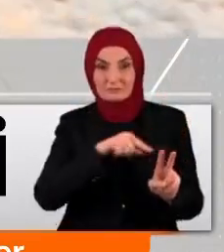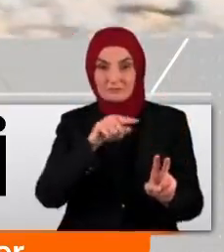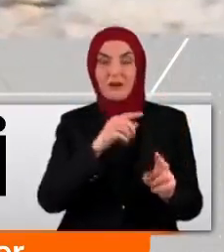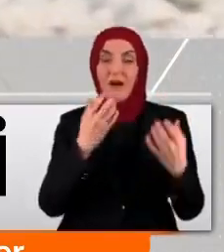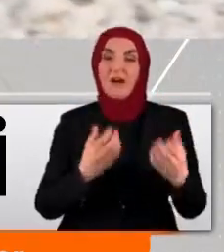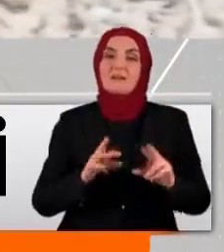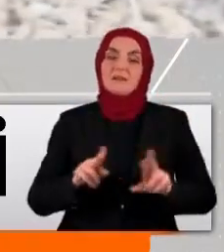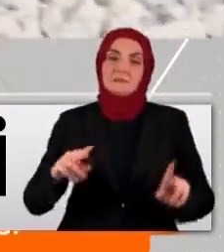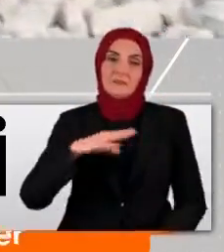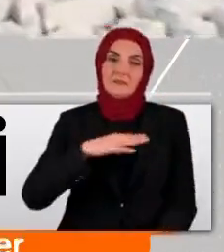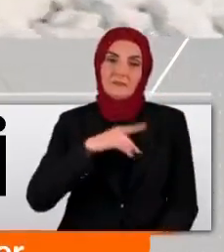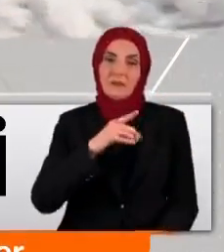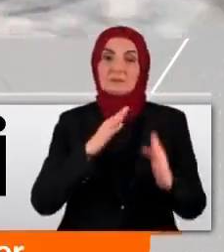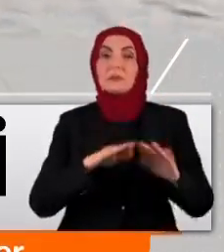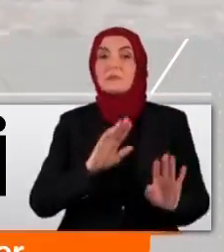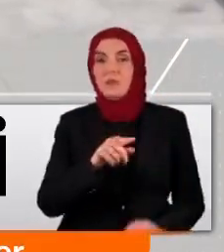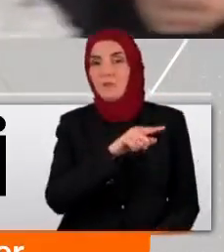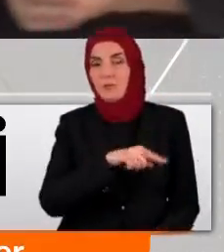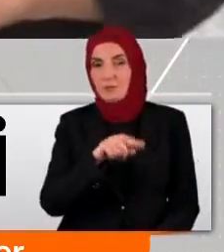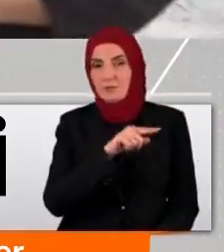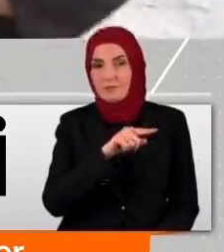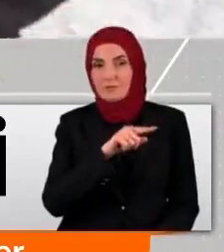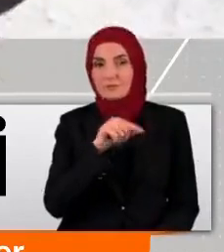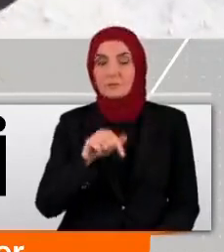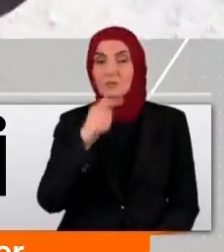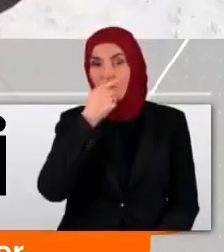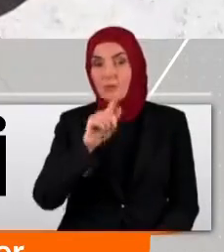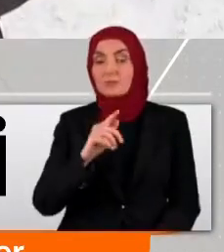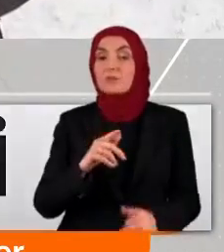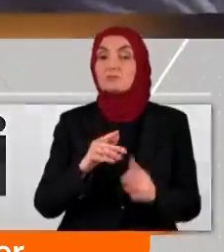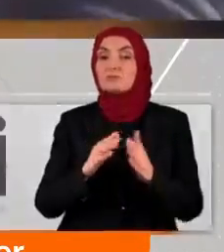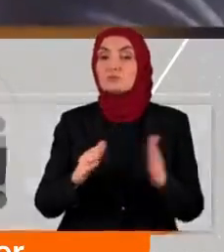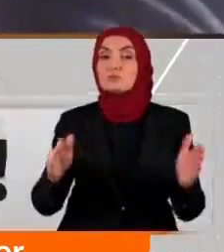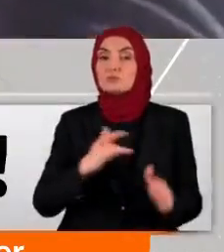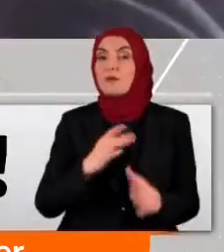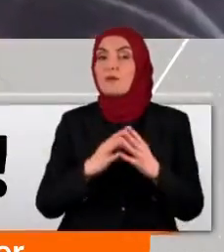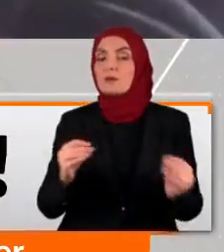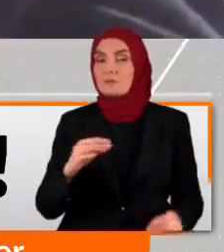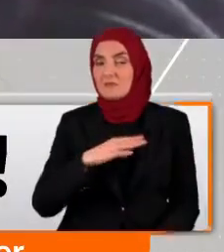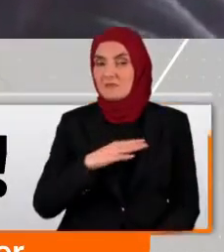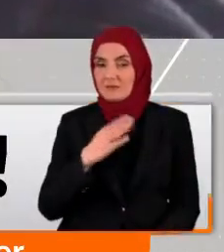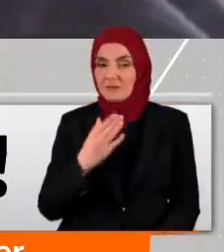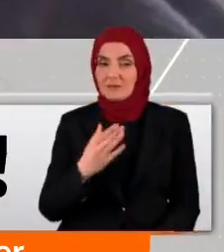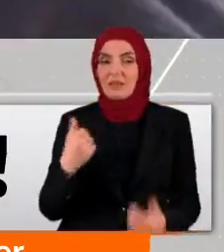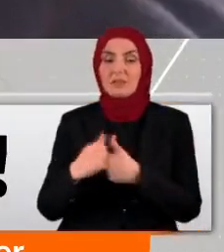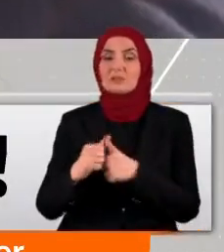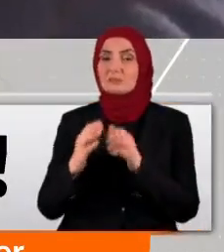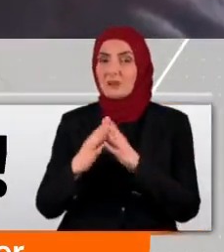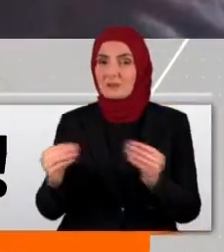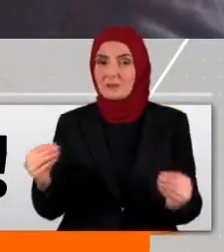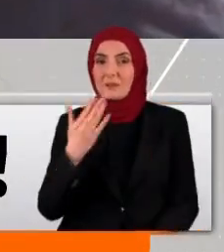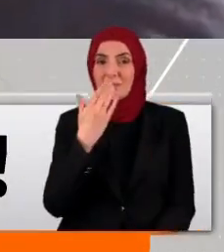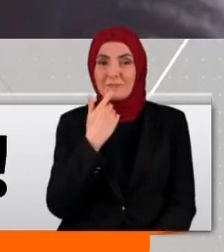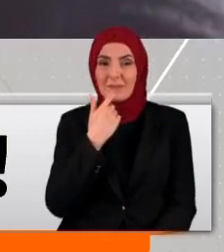maalesef büyük deprem sonrası bu köyde büyük can kayıpları yaşandı. Eşimi kaybettim. 5 yaşında oğlumu, daha yeni